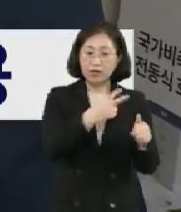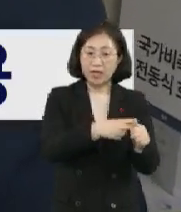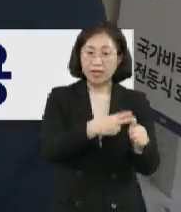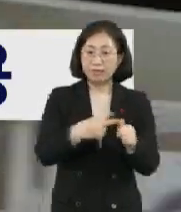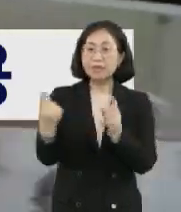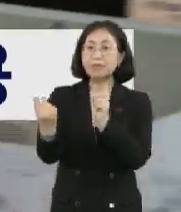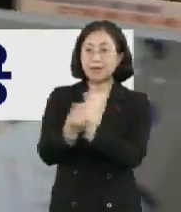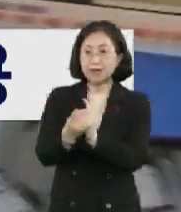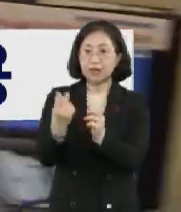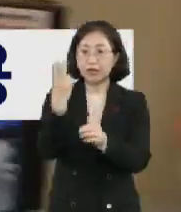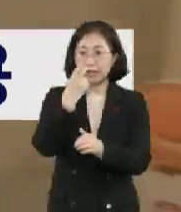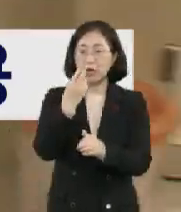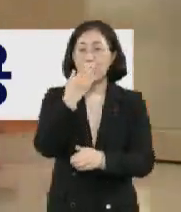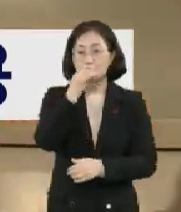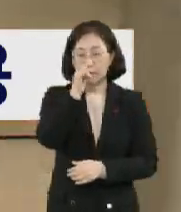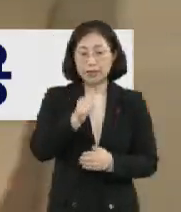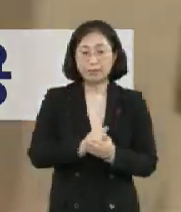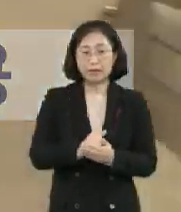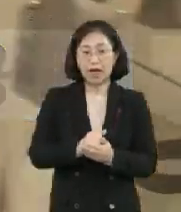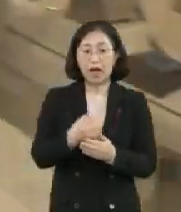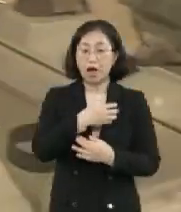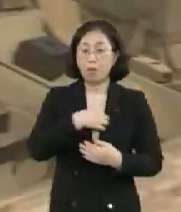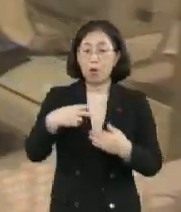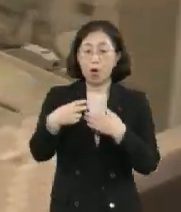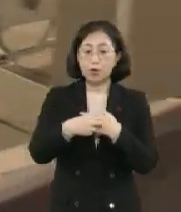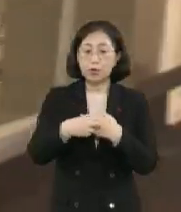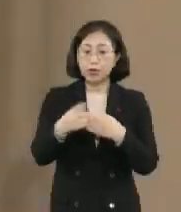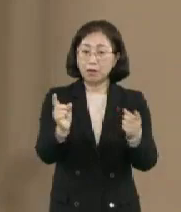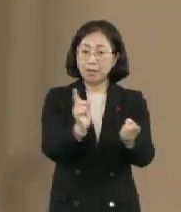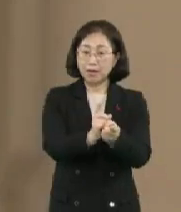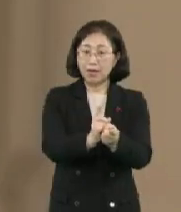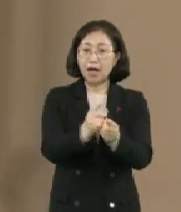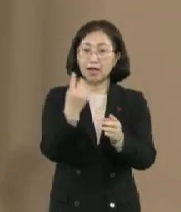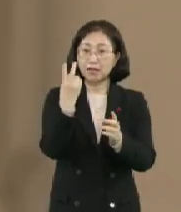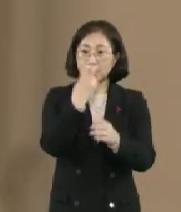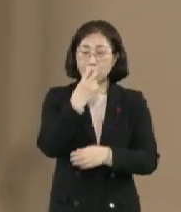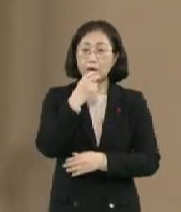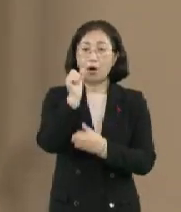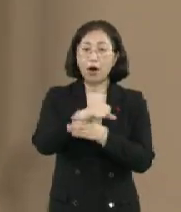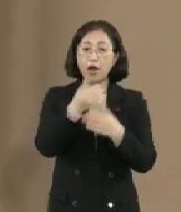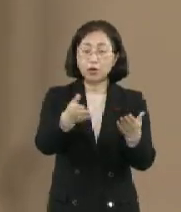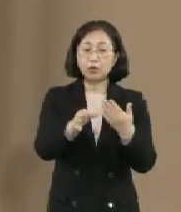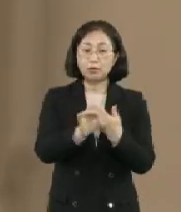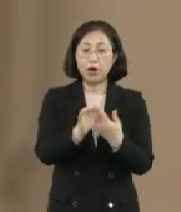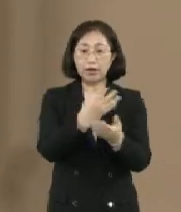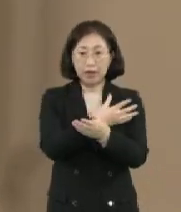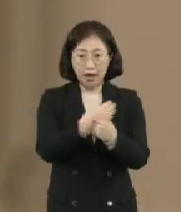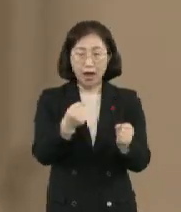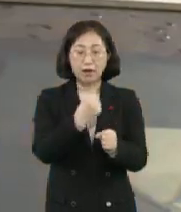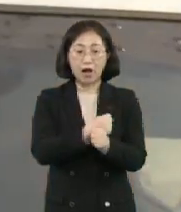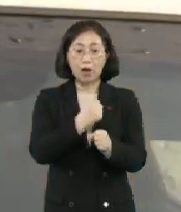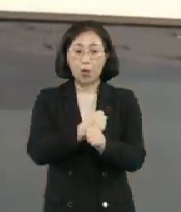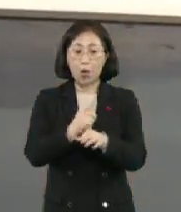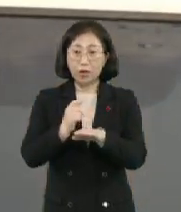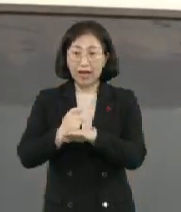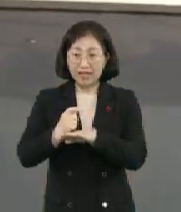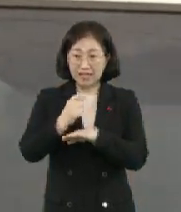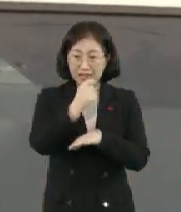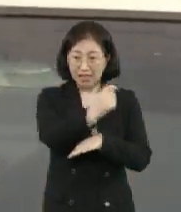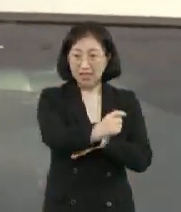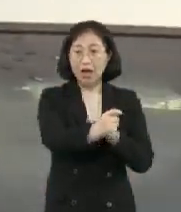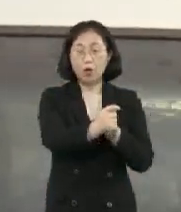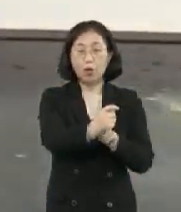됩니다. 환자를 관리하는 보건소에서 대면 진료를 허가하면 환자가 진료 예약을 하고 방역 택시를